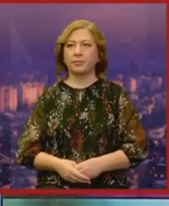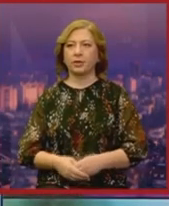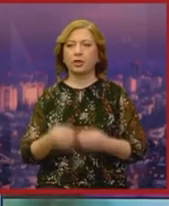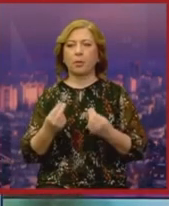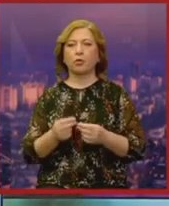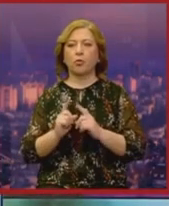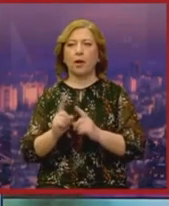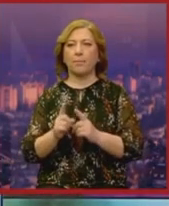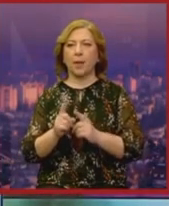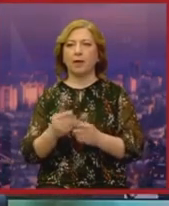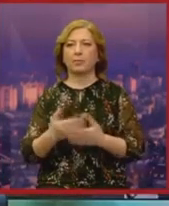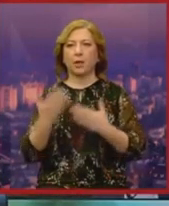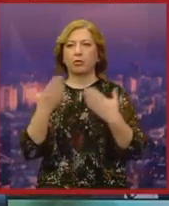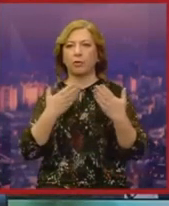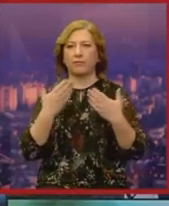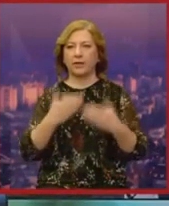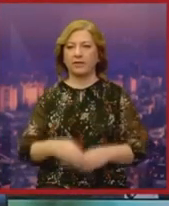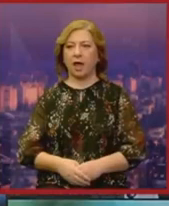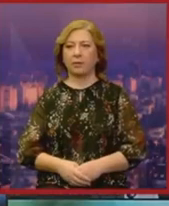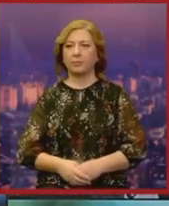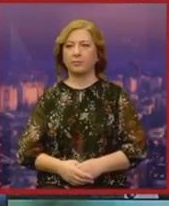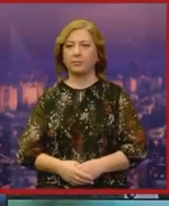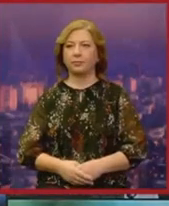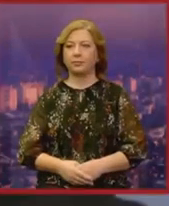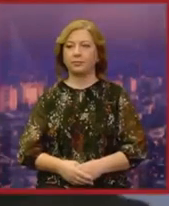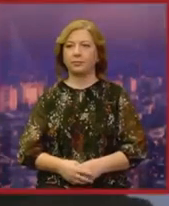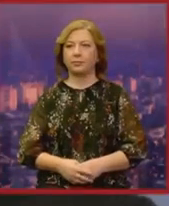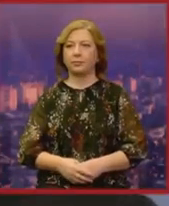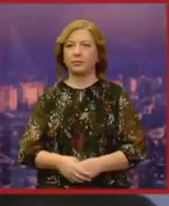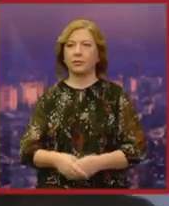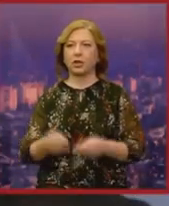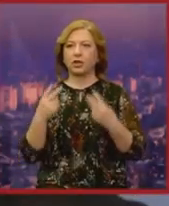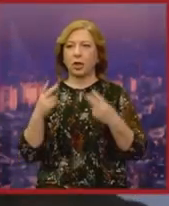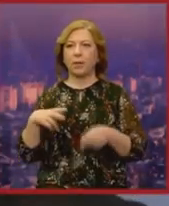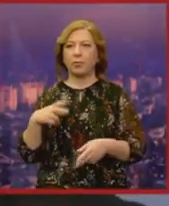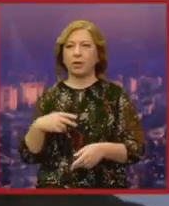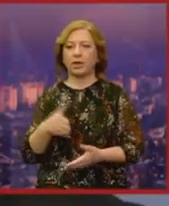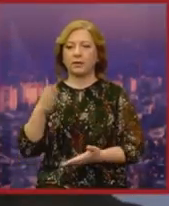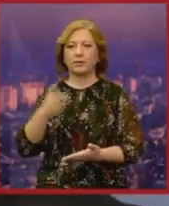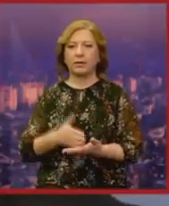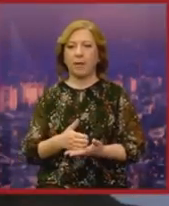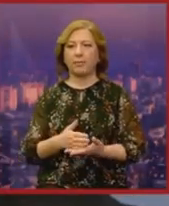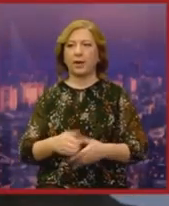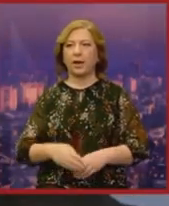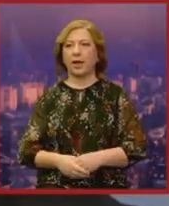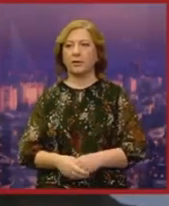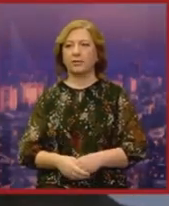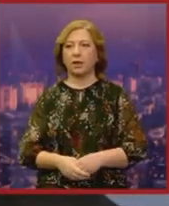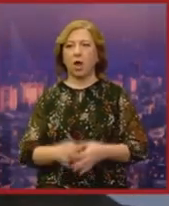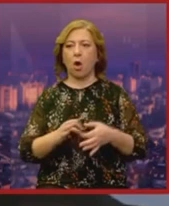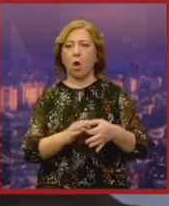care vizează învățarea interdisciplinară. Primul, cel mai important aspect este să se stabilească o relație